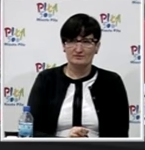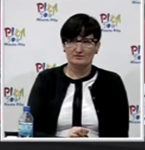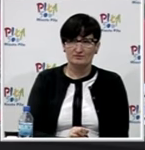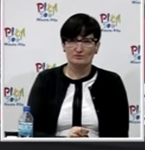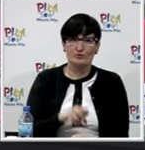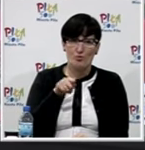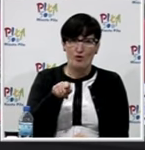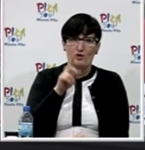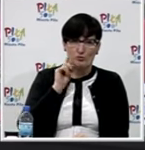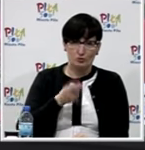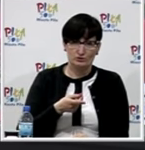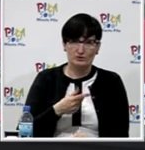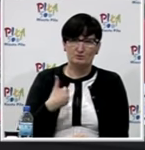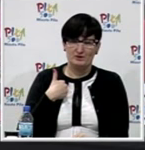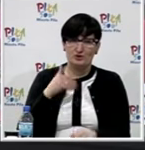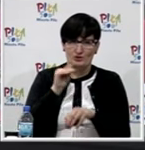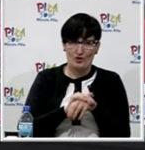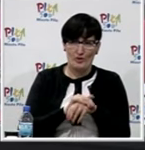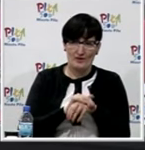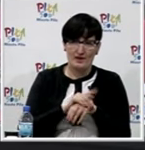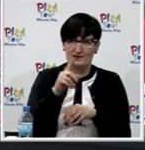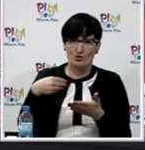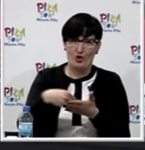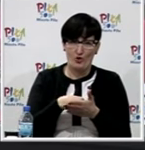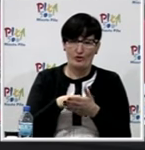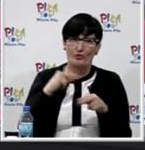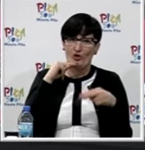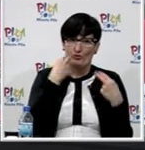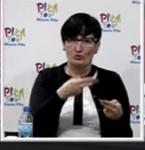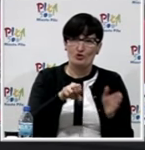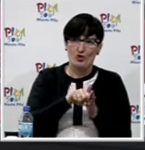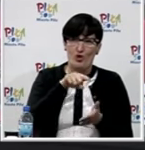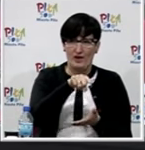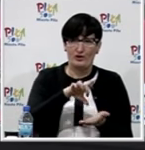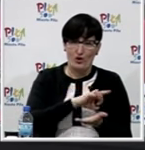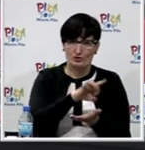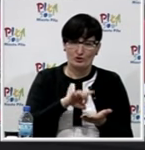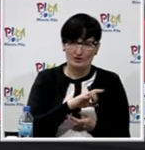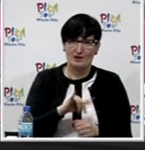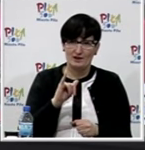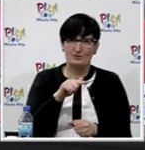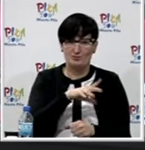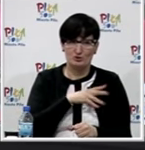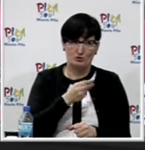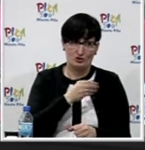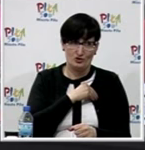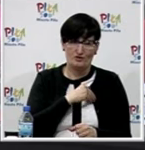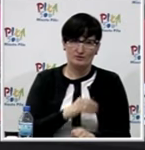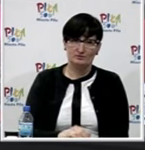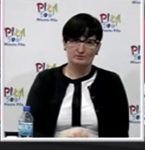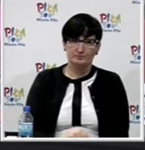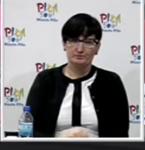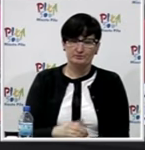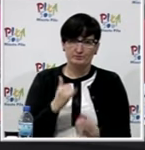one muszą zgodnie z realizacją tego dochodu również wrócić do tego ośrodka i być tam spożytkowane. Proszę Państwa, jeżeli chodzi o